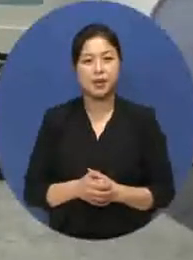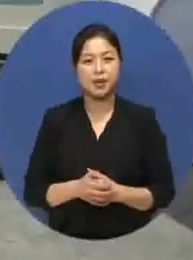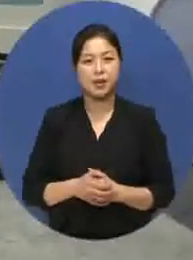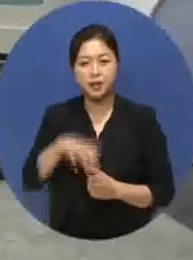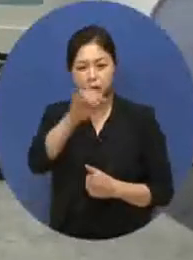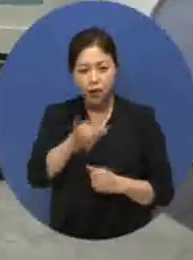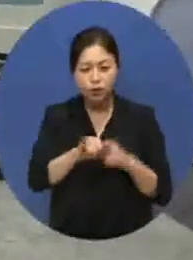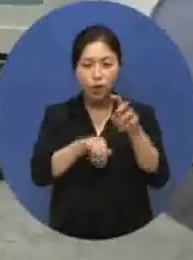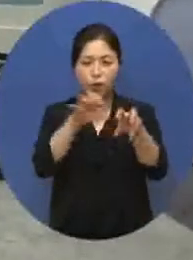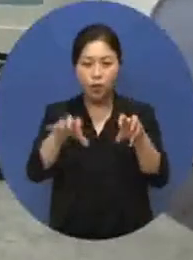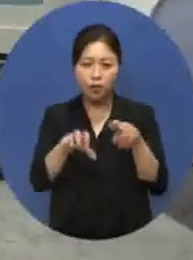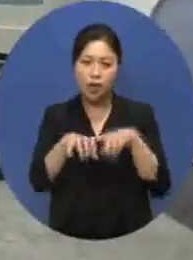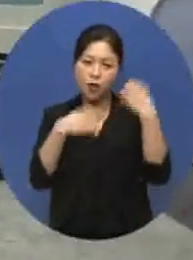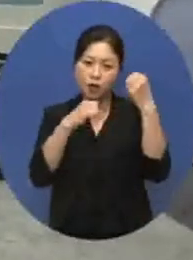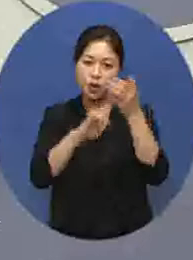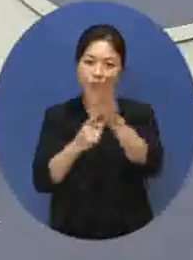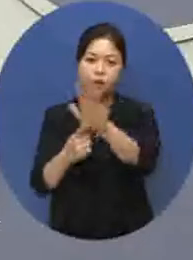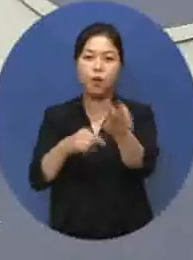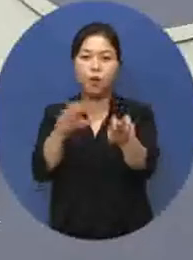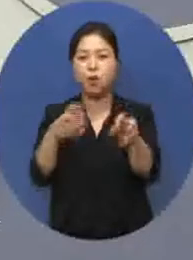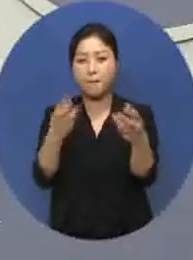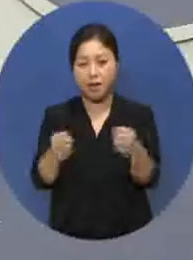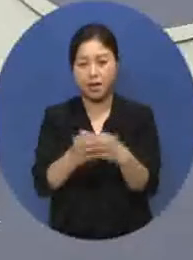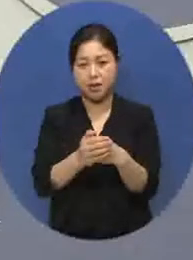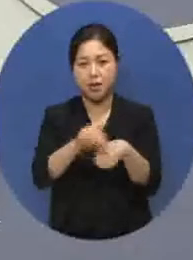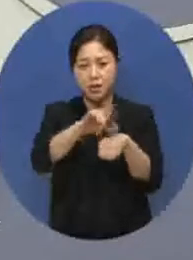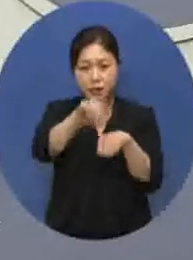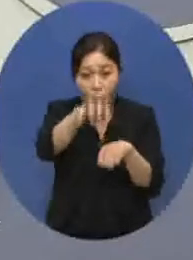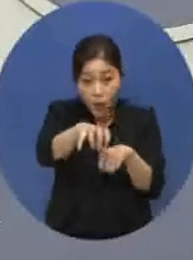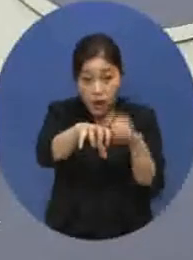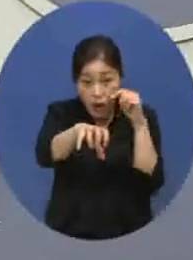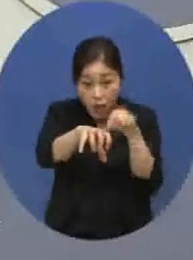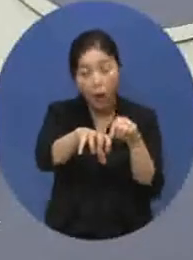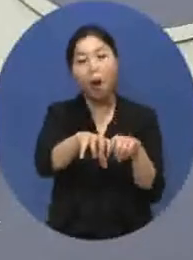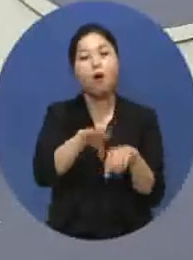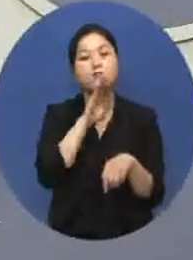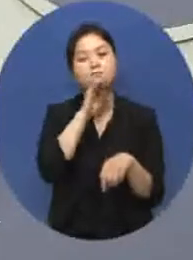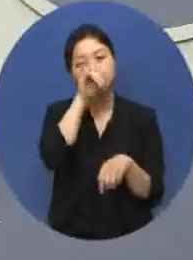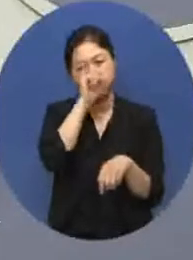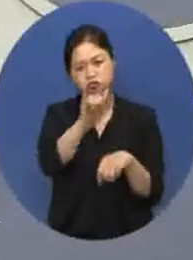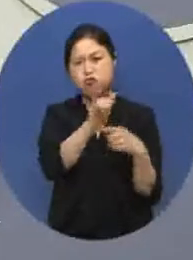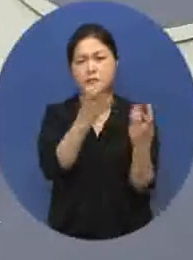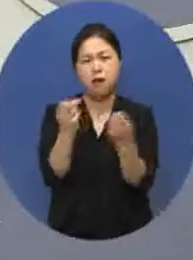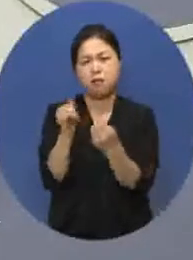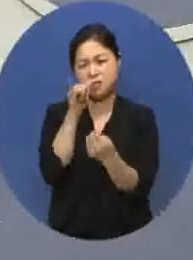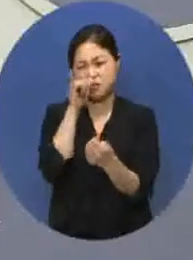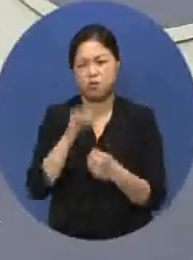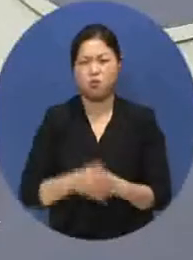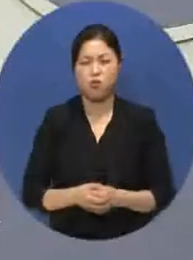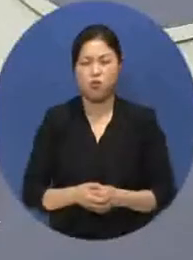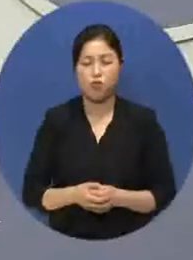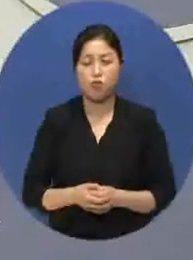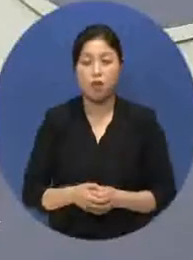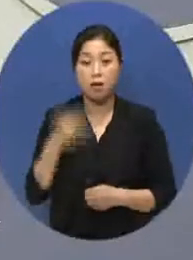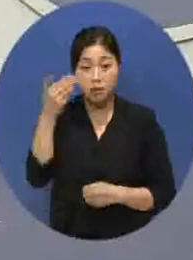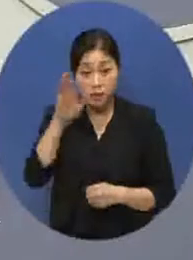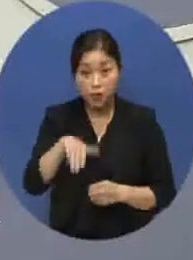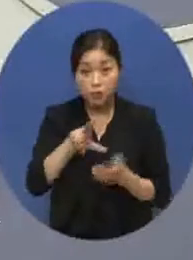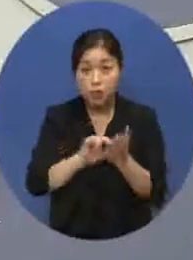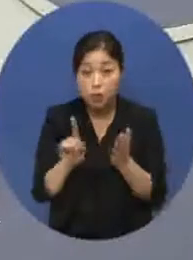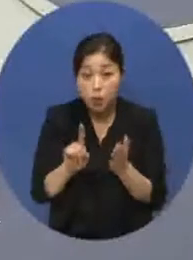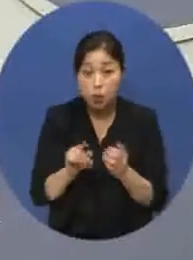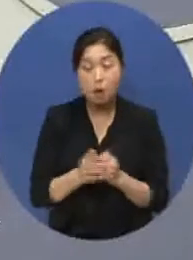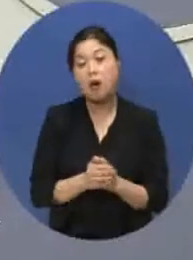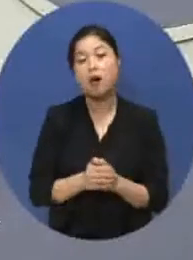엄청 많습니다. 예. 지방에 내려가면 아주 훌륭합니다. 뭐 지방 것들도 훌륭하거든요. 지방 시설들도. 근데 문제는